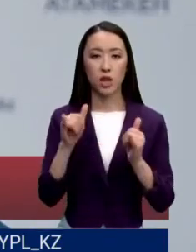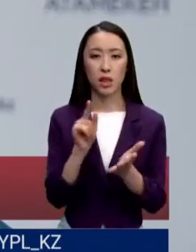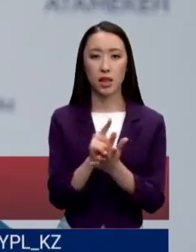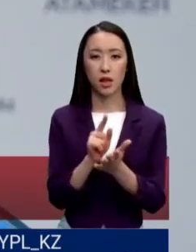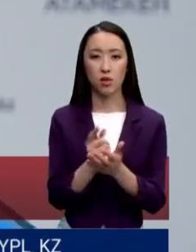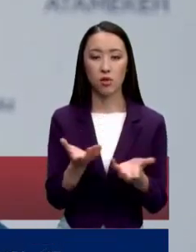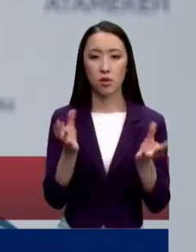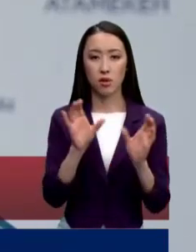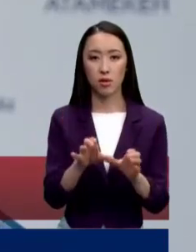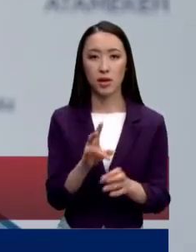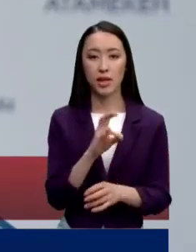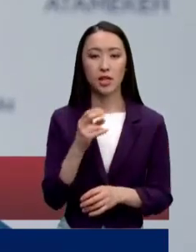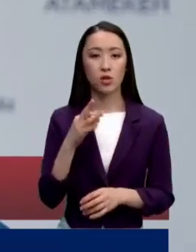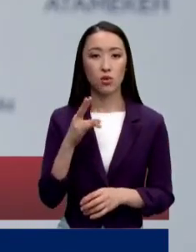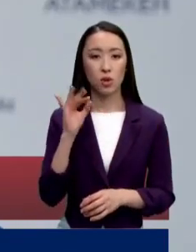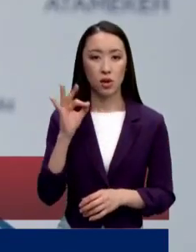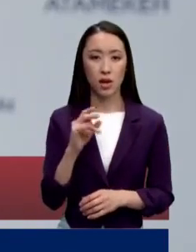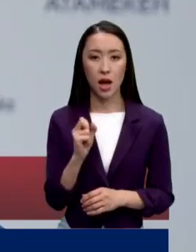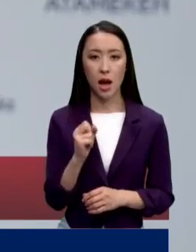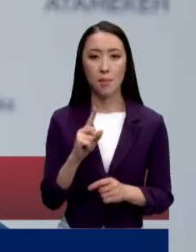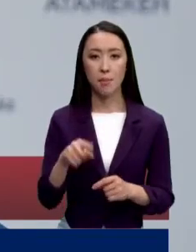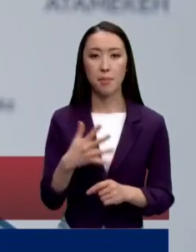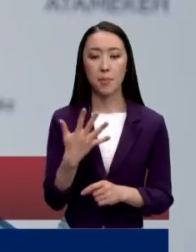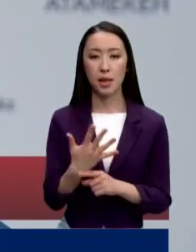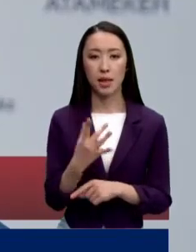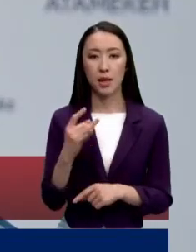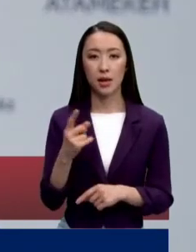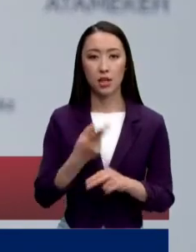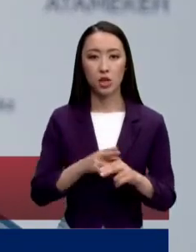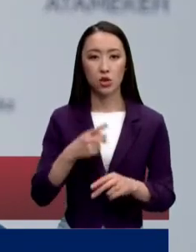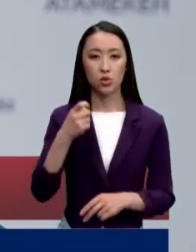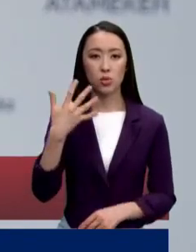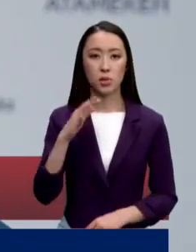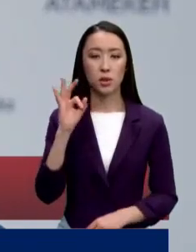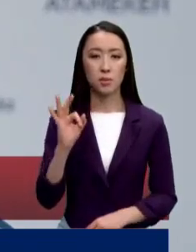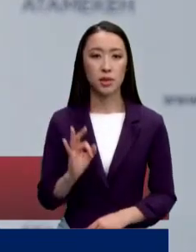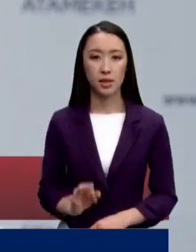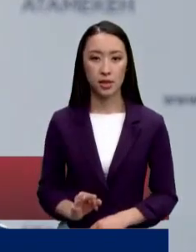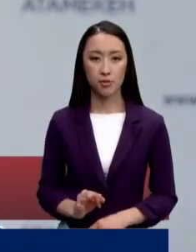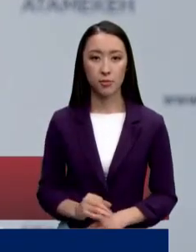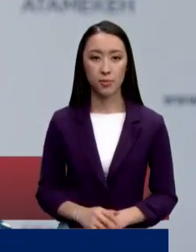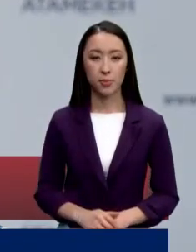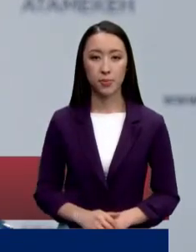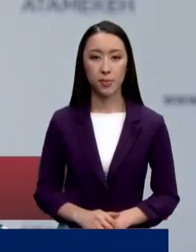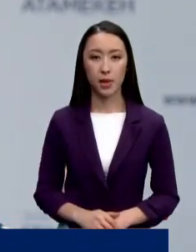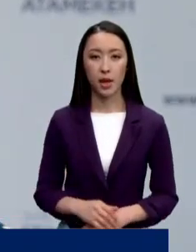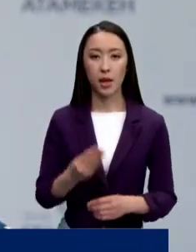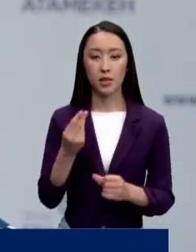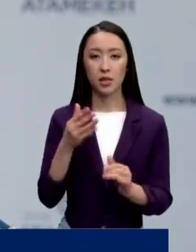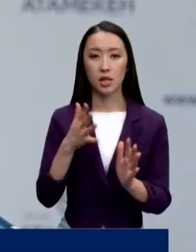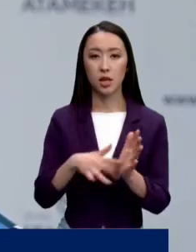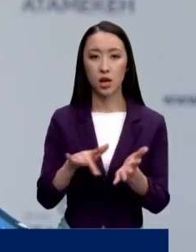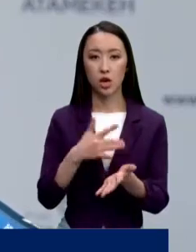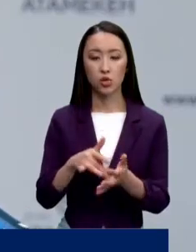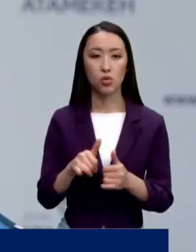нагрузка. Не на доли процента, а в полтора раза. Это 150%, если в проценты переводить. Расходы увеличатся, и,